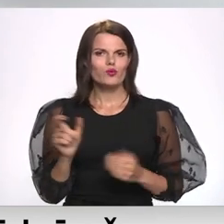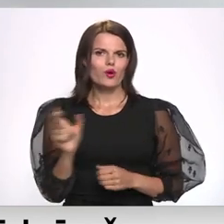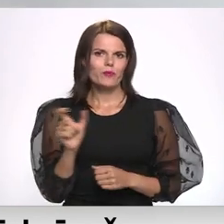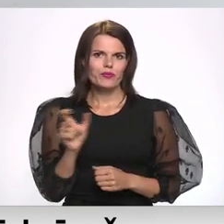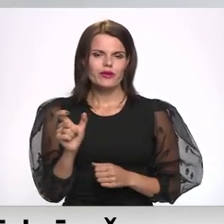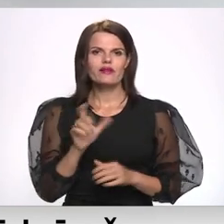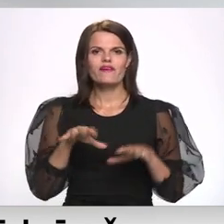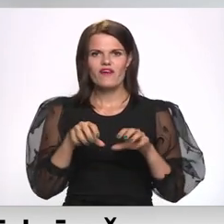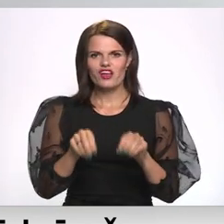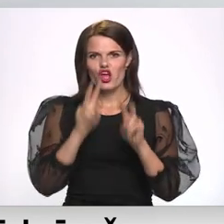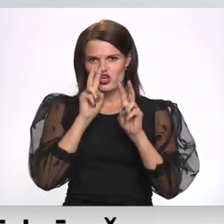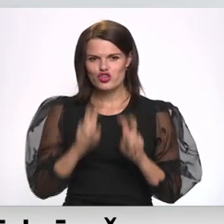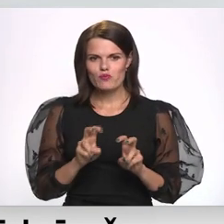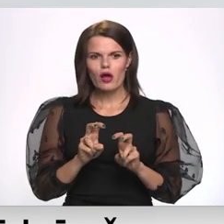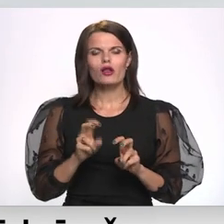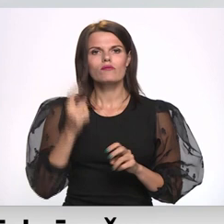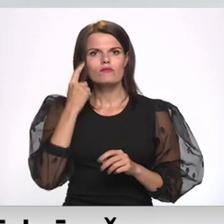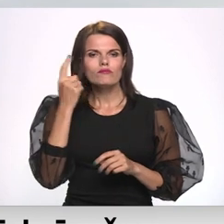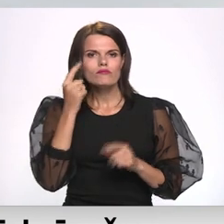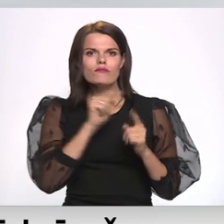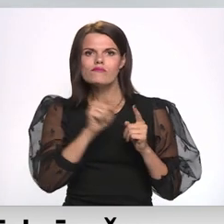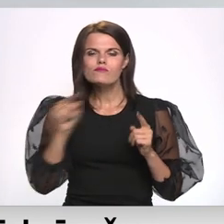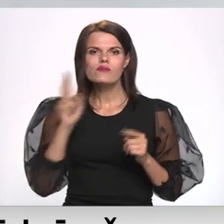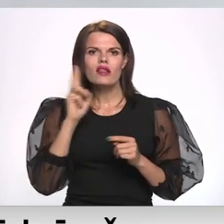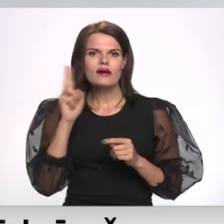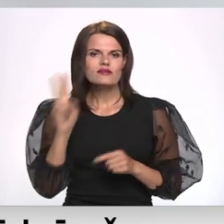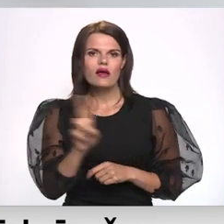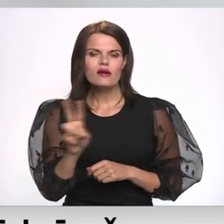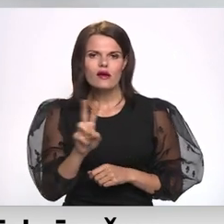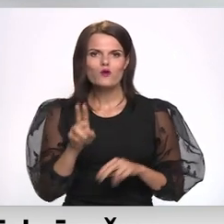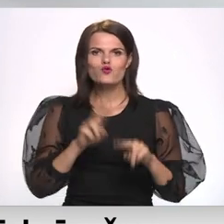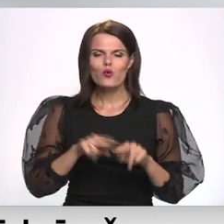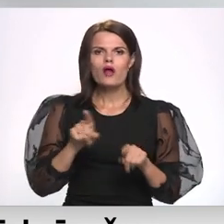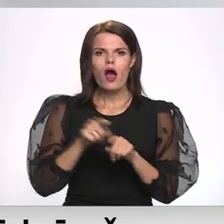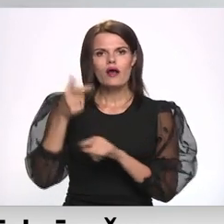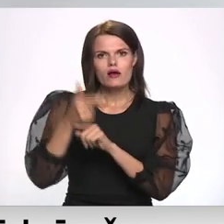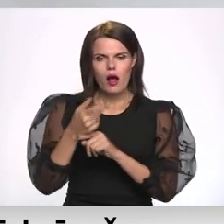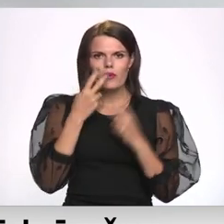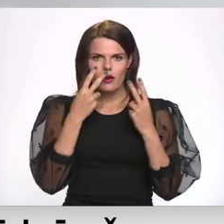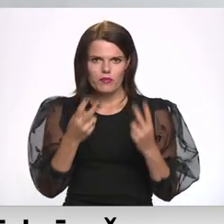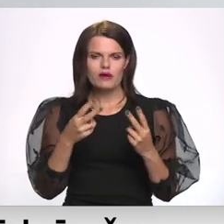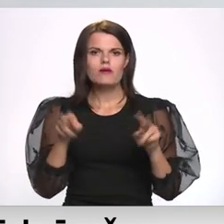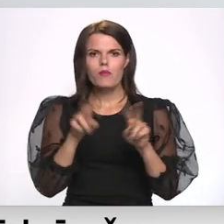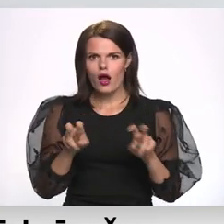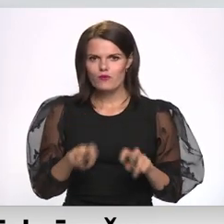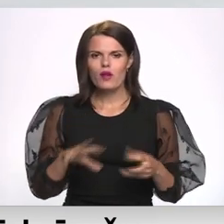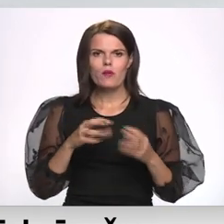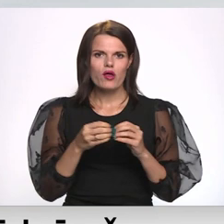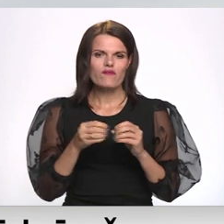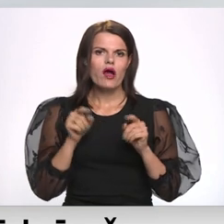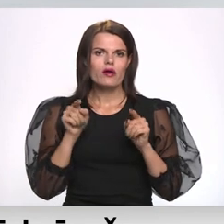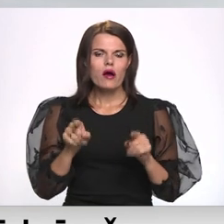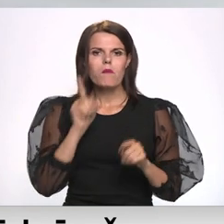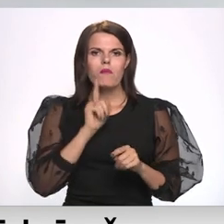brīdi tiek veikta izmeklēšana, tiek apzināts iespējami ir liecinieki, kā arī video novērošanas kameras, bet, nu, ņemot vairāk,